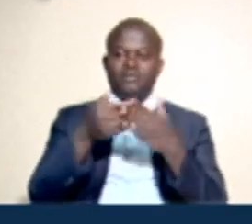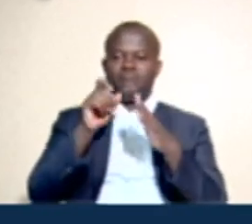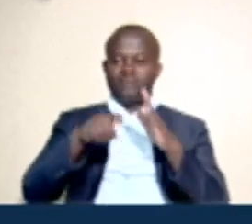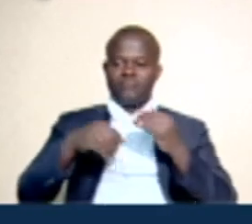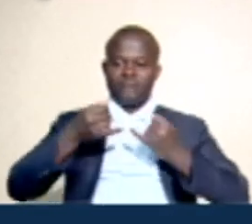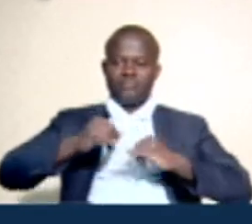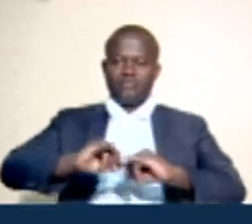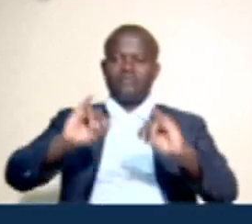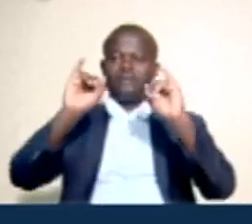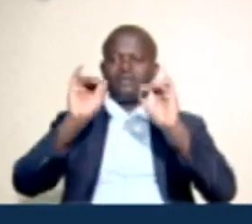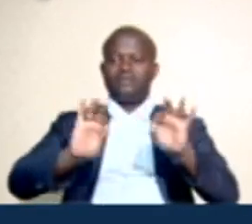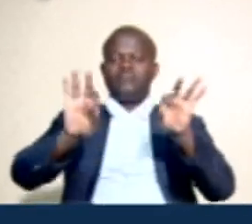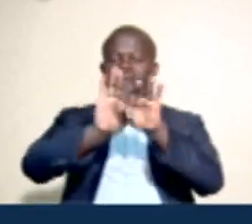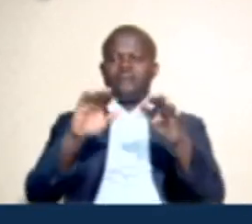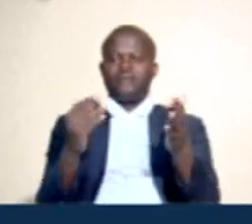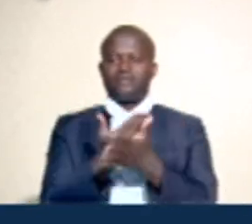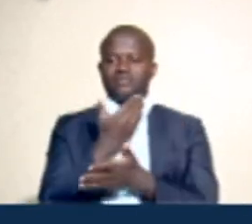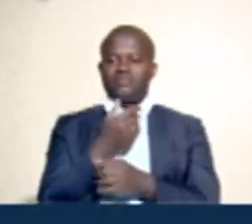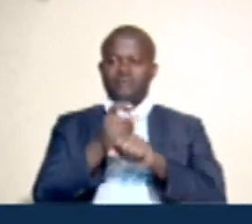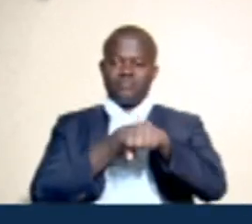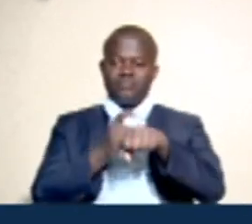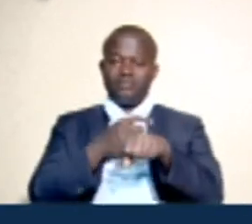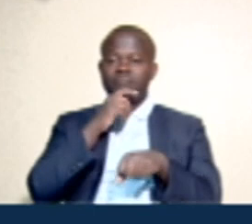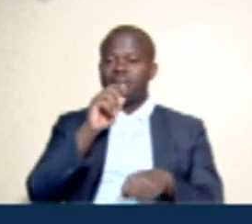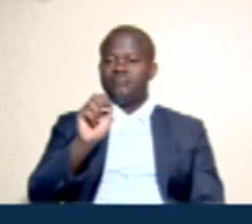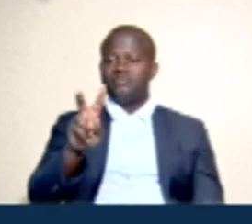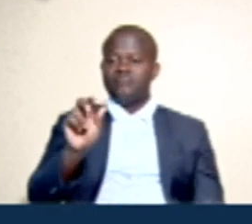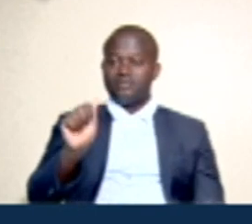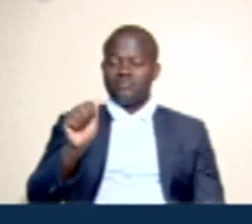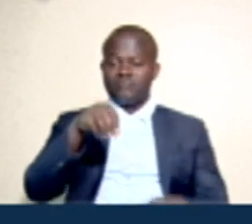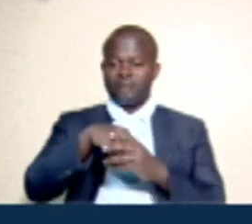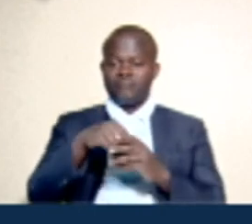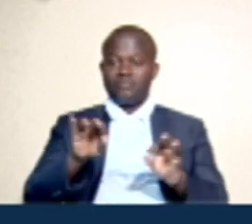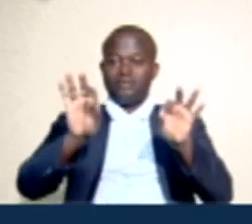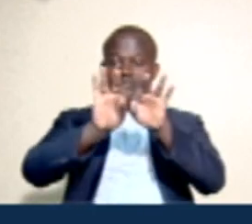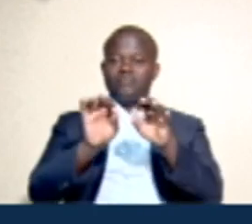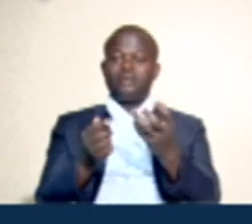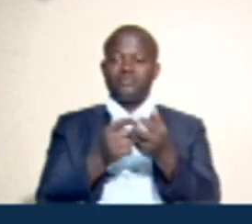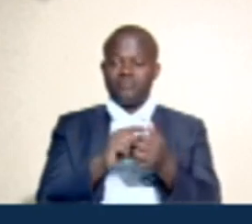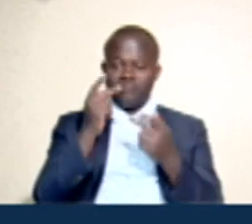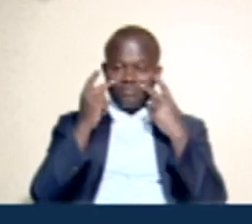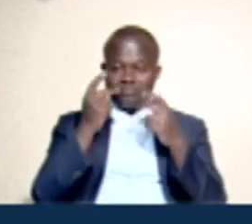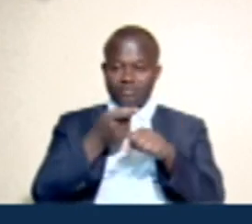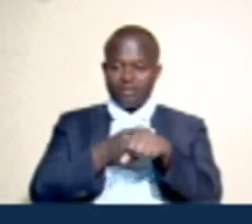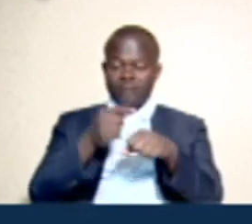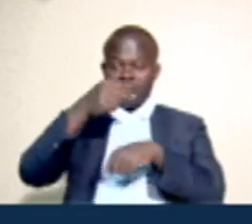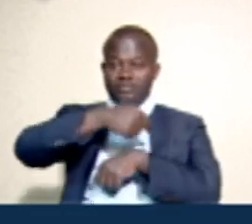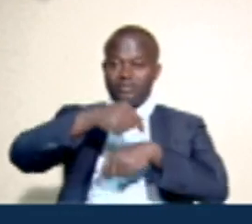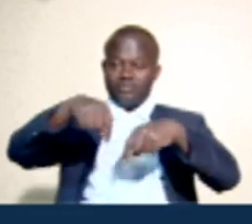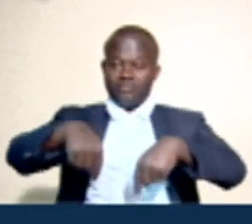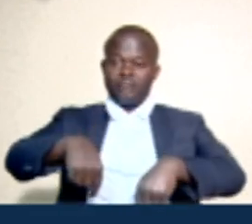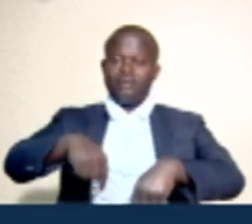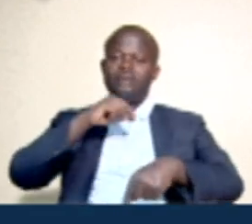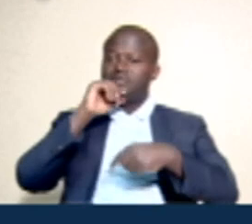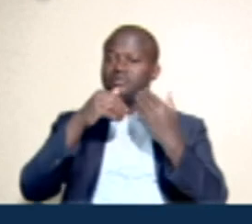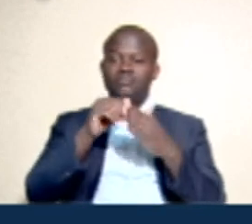gushyira mu bikorwa ibi biciro bishya. Ibirayi nta na TV yibaho buriya. Ibiciro twakarikiriye ibirayi ibyo birayi by'uyu munsi